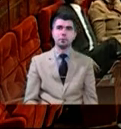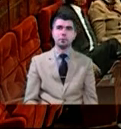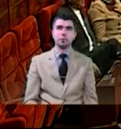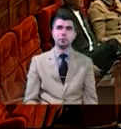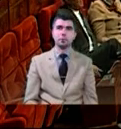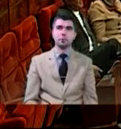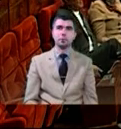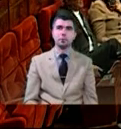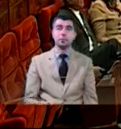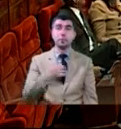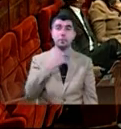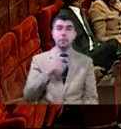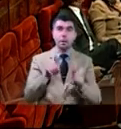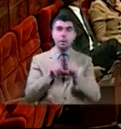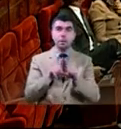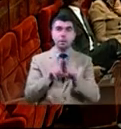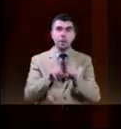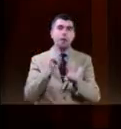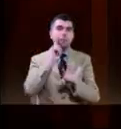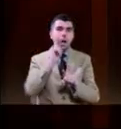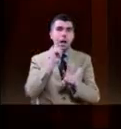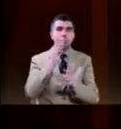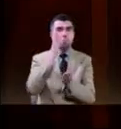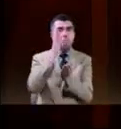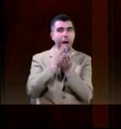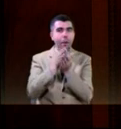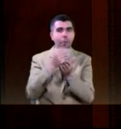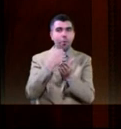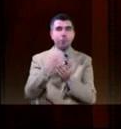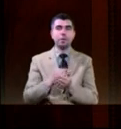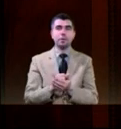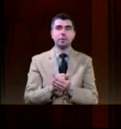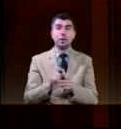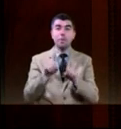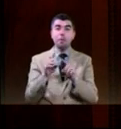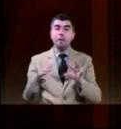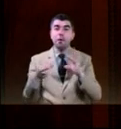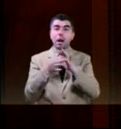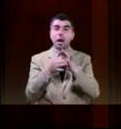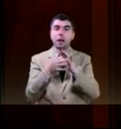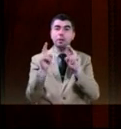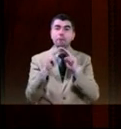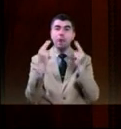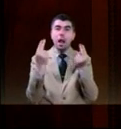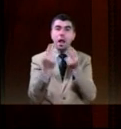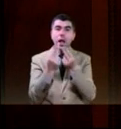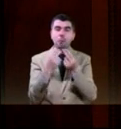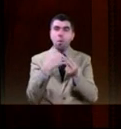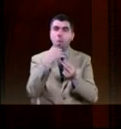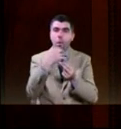واخا بلاتي الله يخليك مادام انت امراه معقوله افترضي البنك الدولي قال لنا شي حاجه